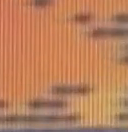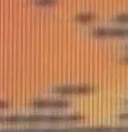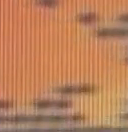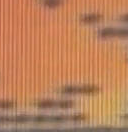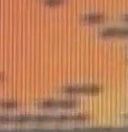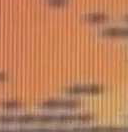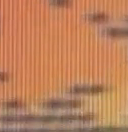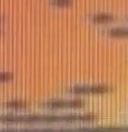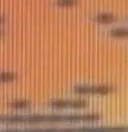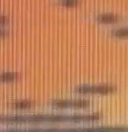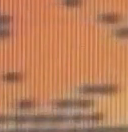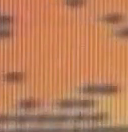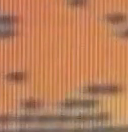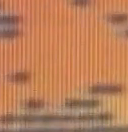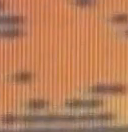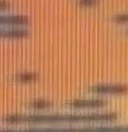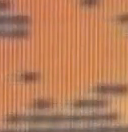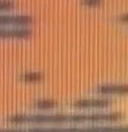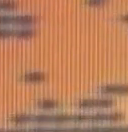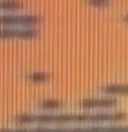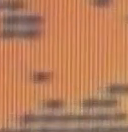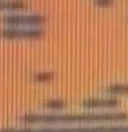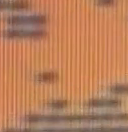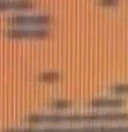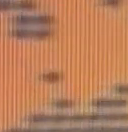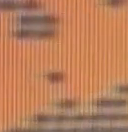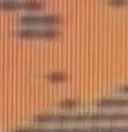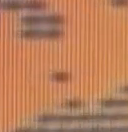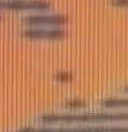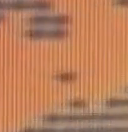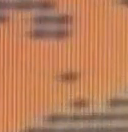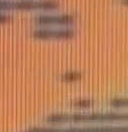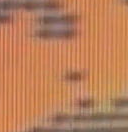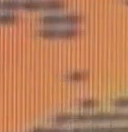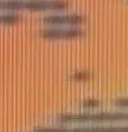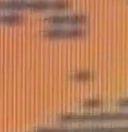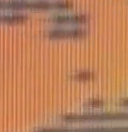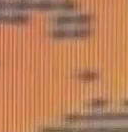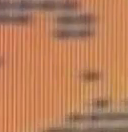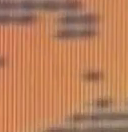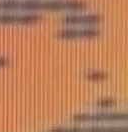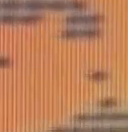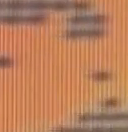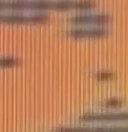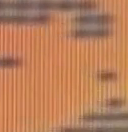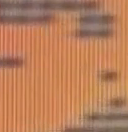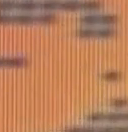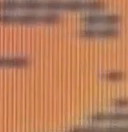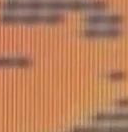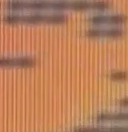masuala mengine, jaji wa mahakama ya juu Philip Tunoi atasubiri siku saba ambapo jopo maalum la